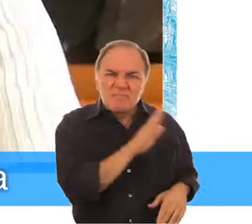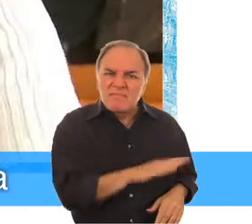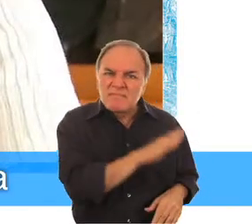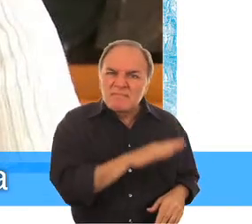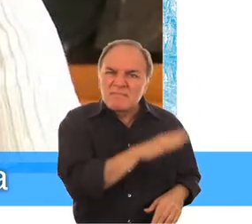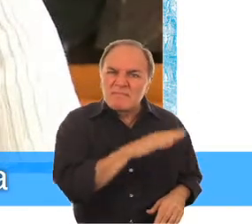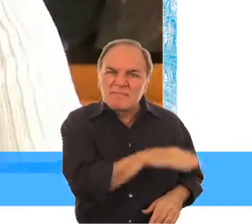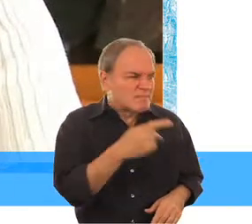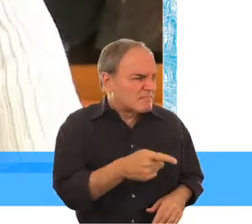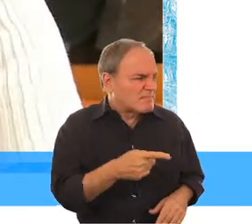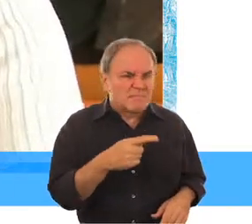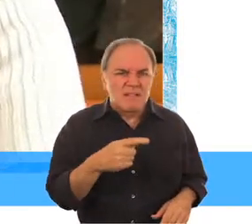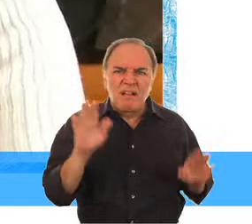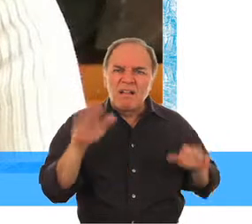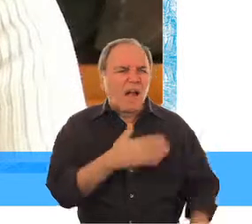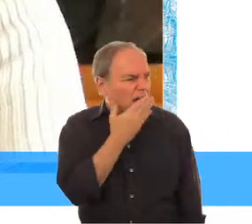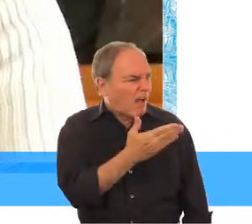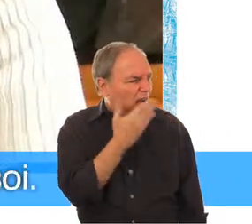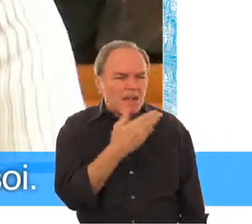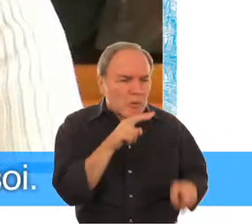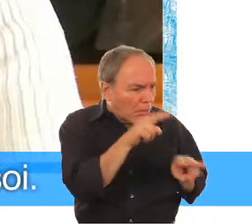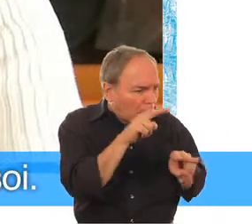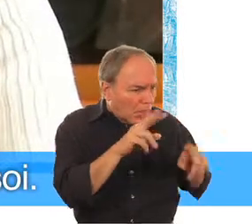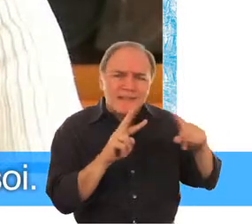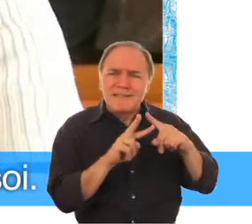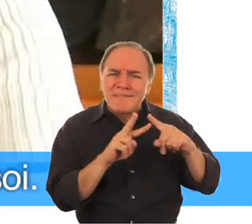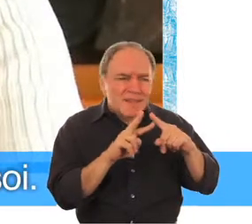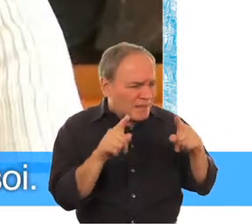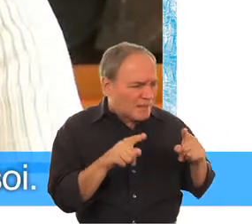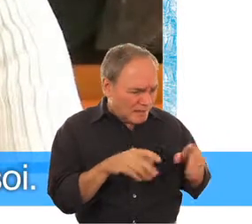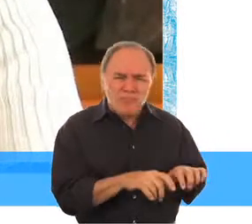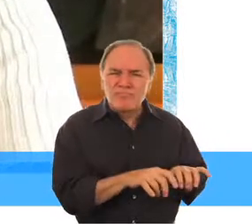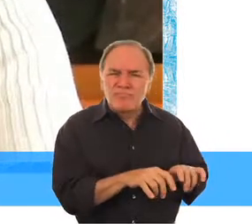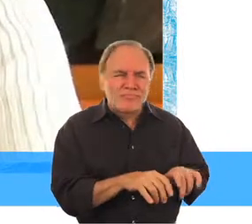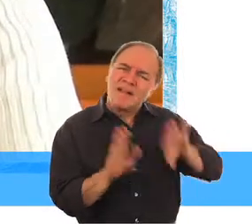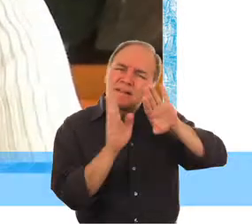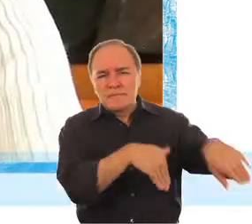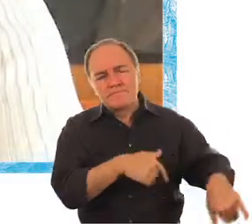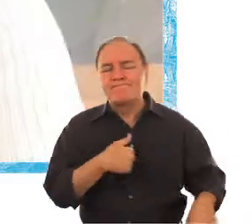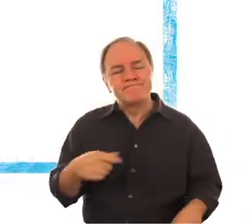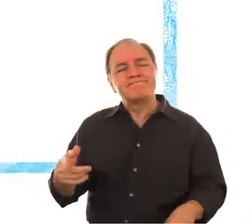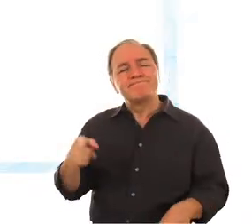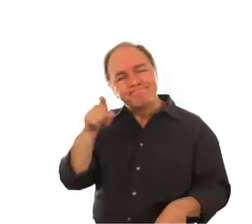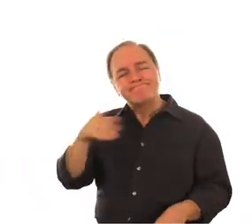la télévision et jouer sur l'ordinateur. Alors ce n'est pas si intéressant d'être chez soi, je préfère étudier.